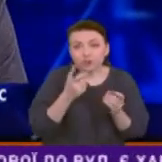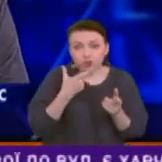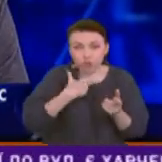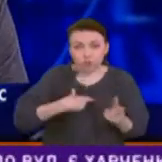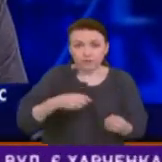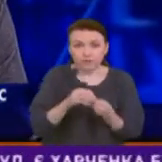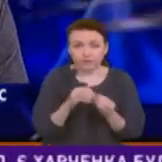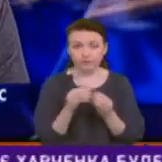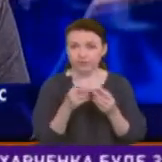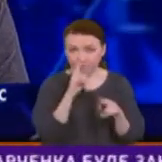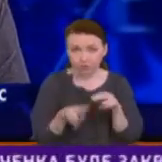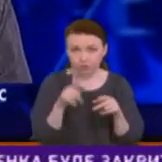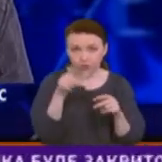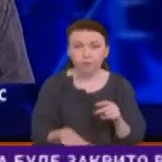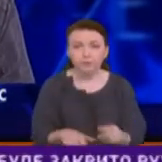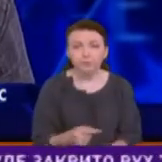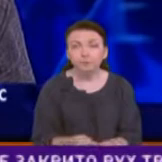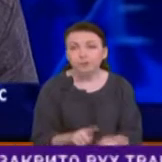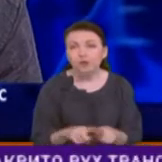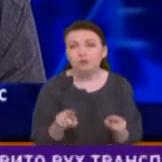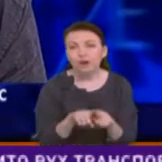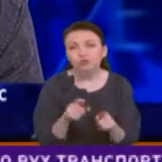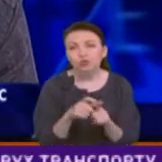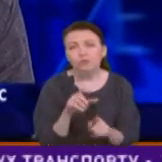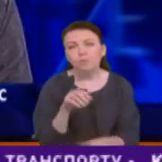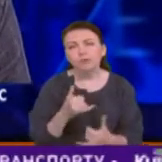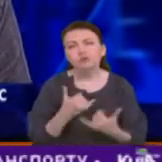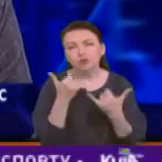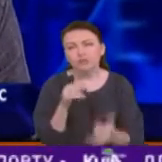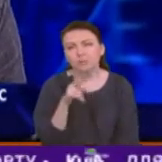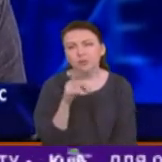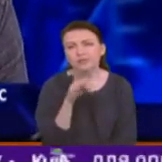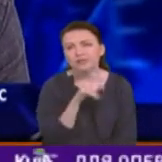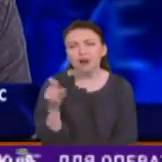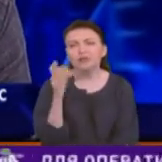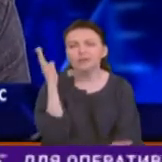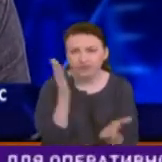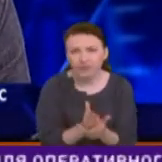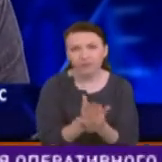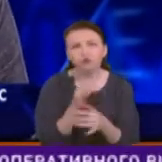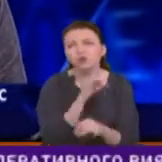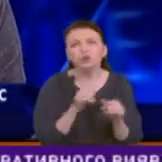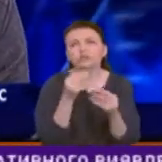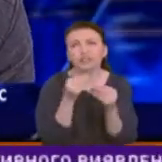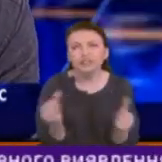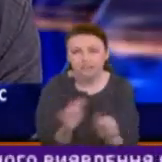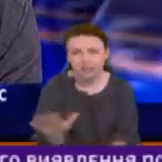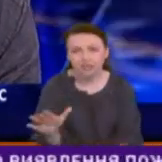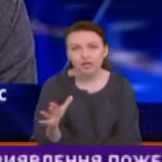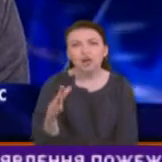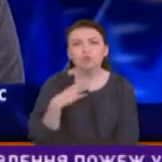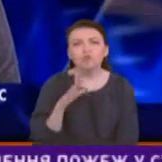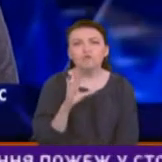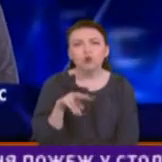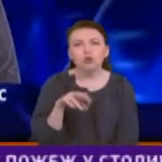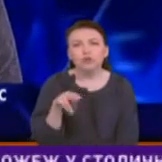Тому я вважаю, що навіть не може недоречно вживати слово «почесний патріарх». Патріарх є. Він є, він уже нікуди не дінеться. Був і патріарх Володимир, він же